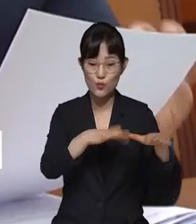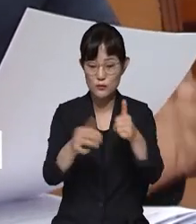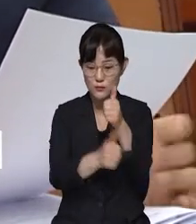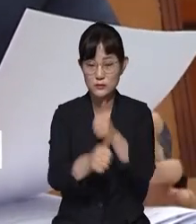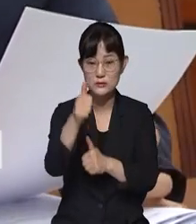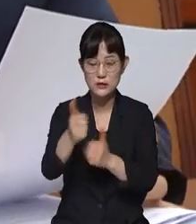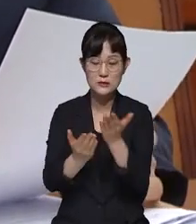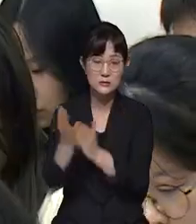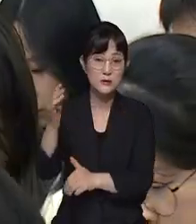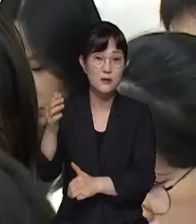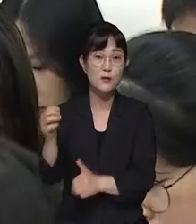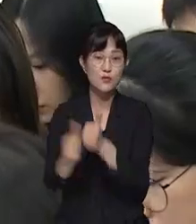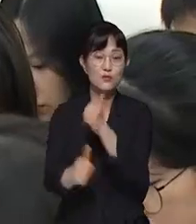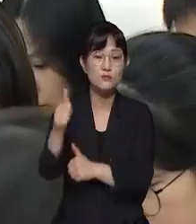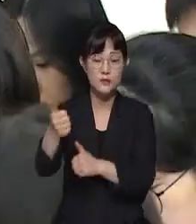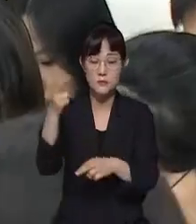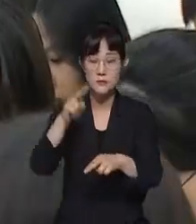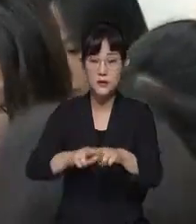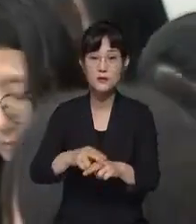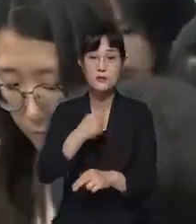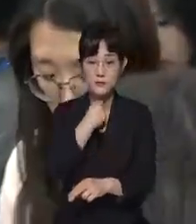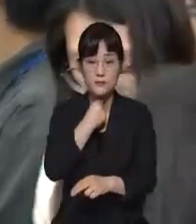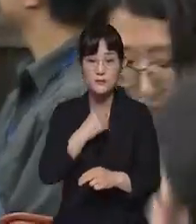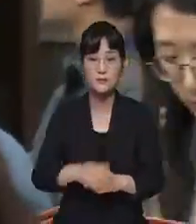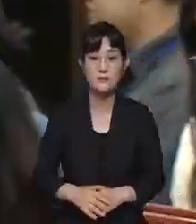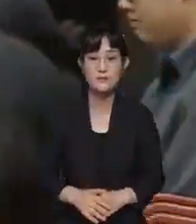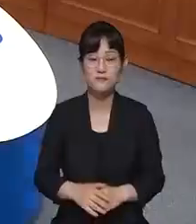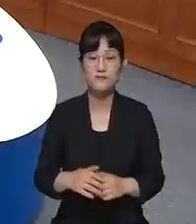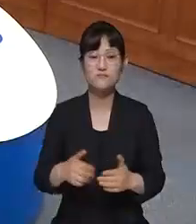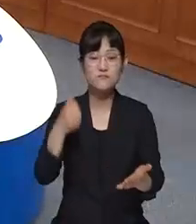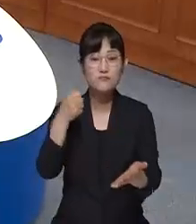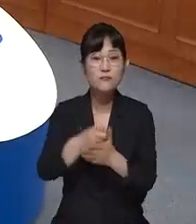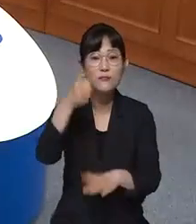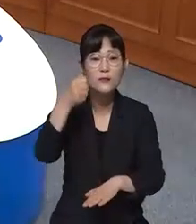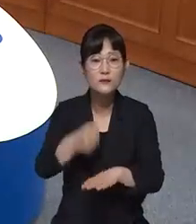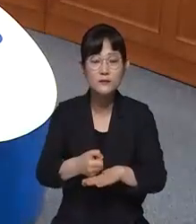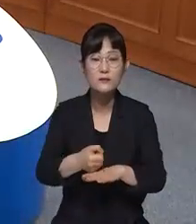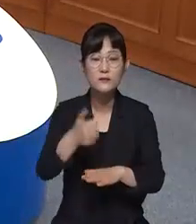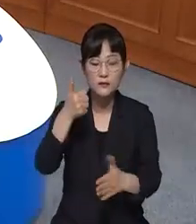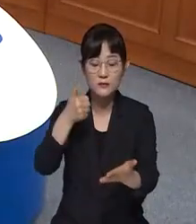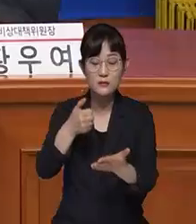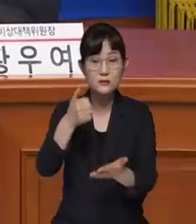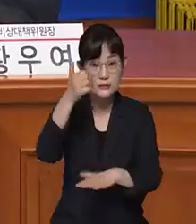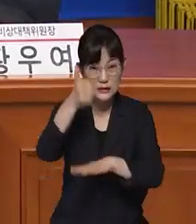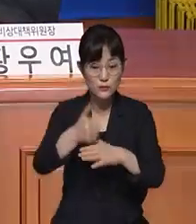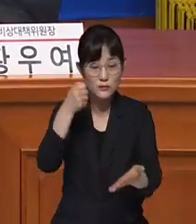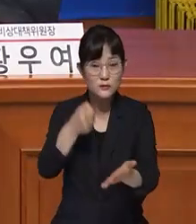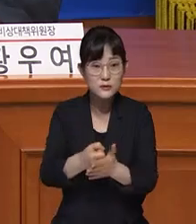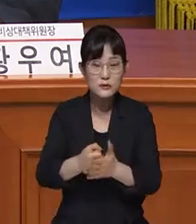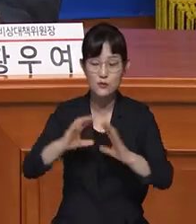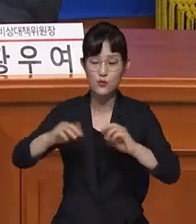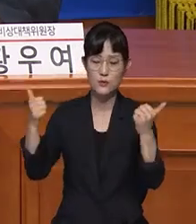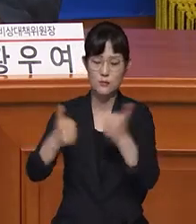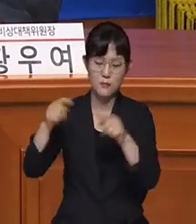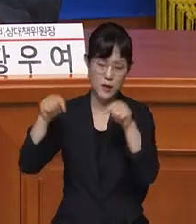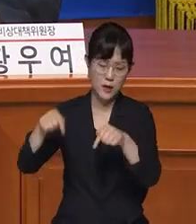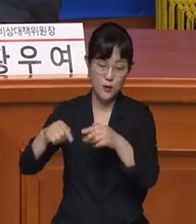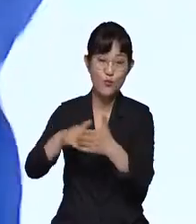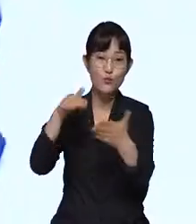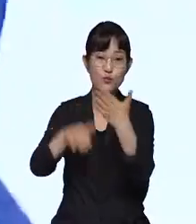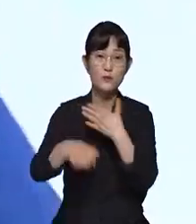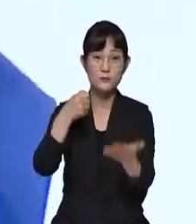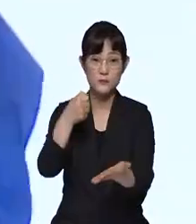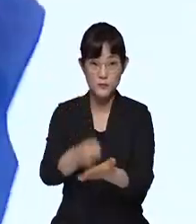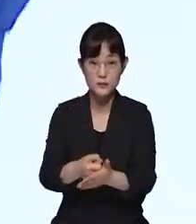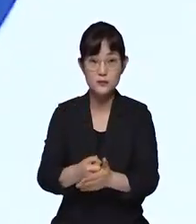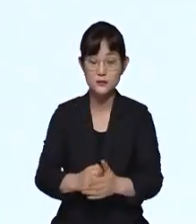있습니다. 상임위원장과 상임위 최종 배정은 국민의힘과의 협의를 거쳐 최종 확정됩니다.